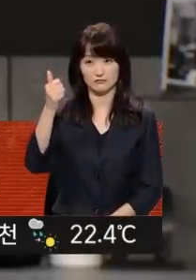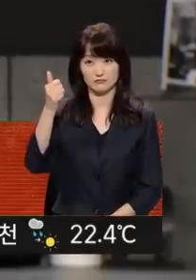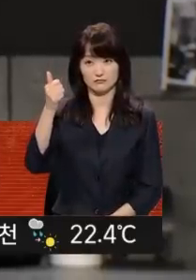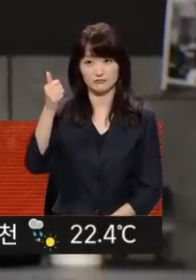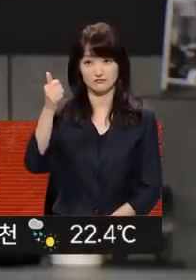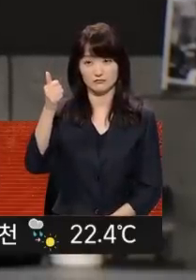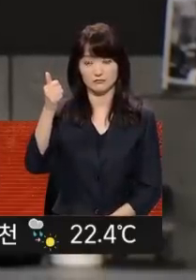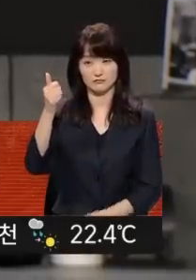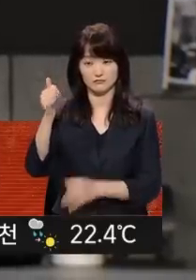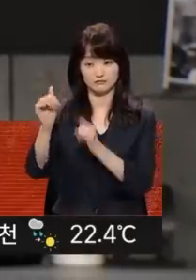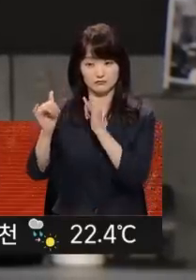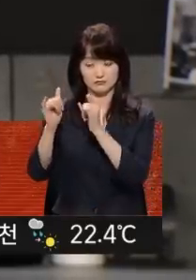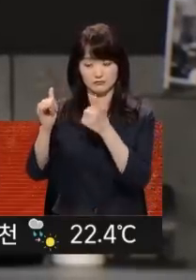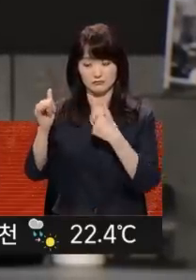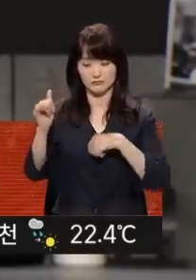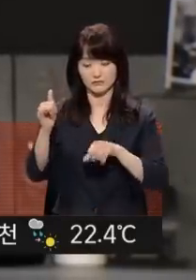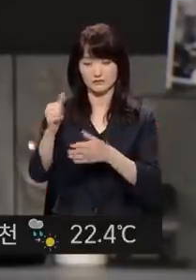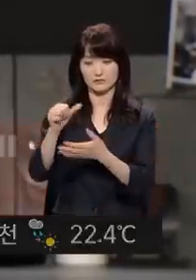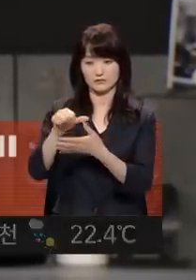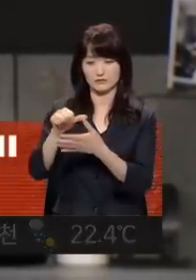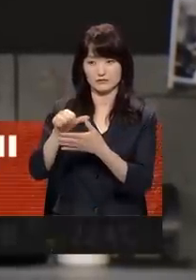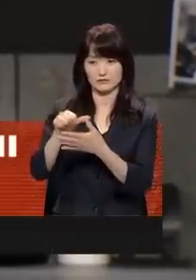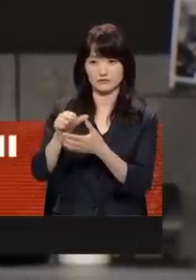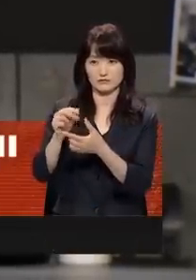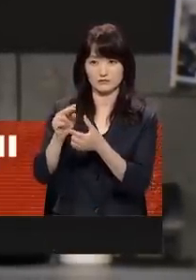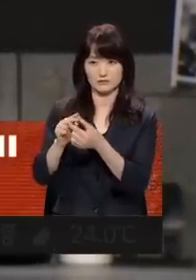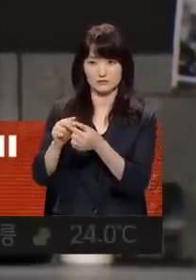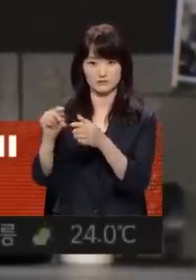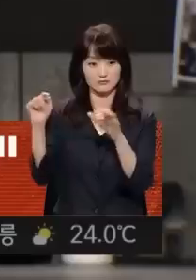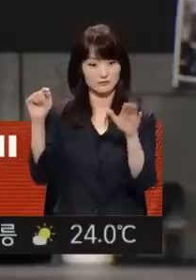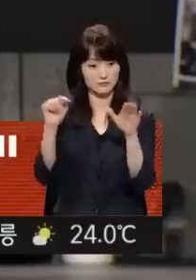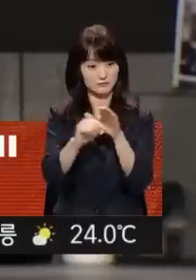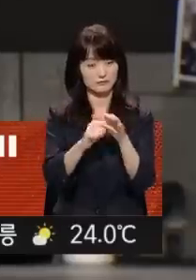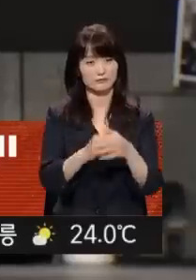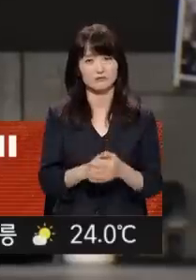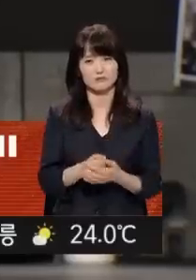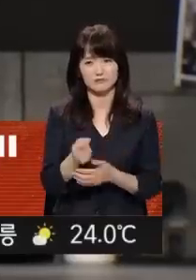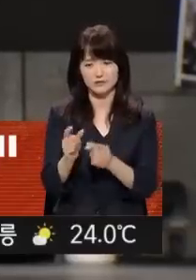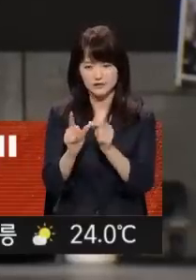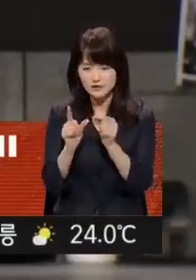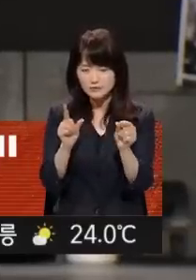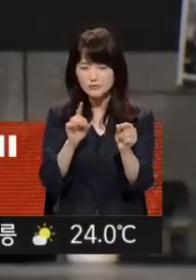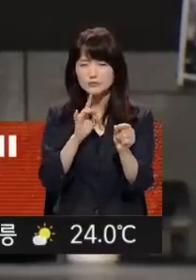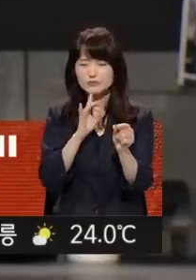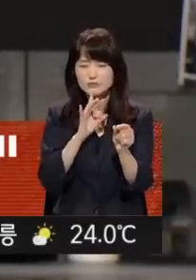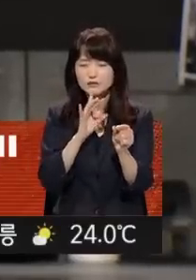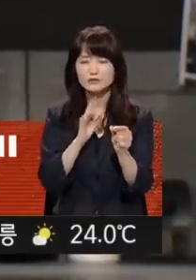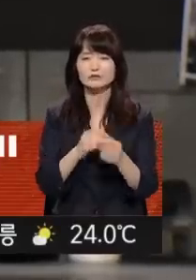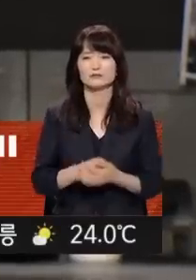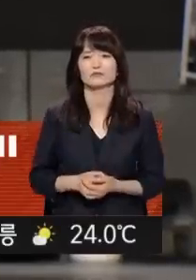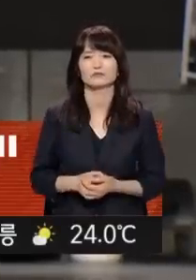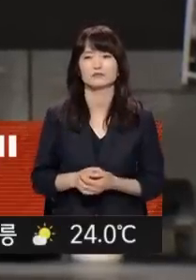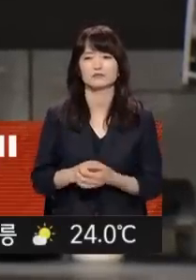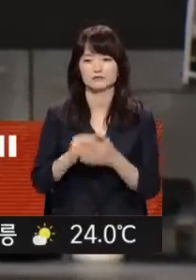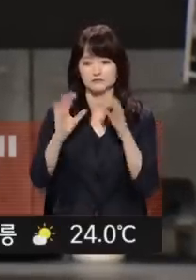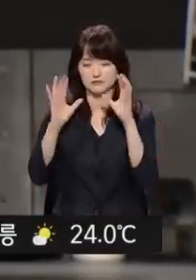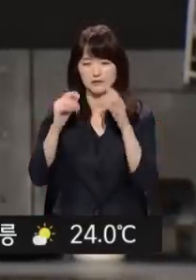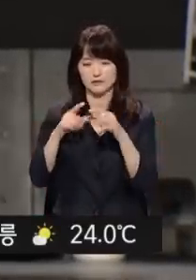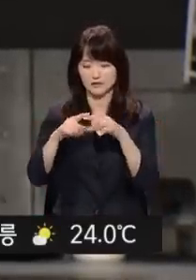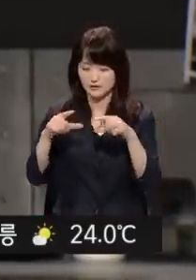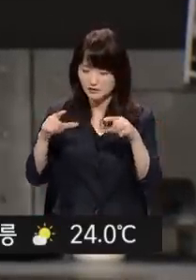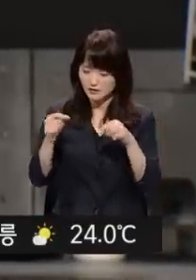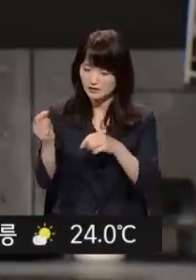왔어요 첫째 애하고 같이 왔답니다 그러면서이 아버지는 아마 조금 몇 개만 있는 줄 알았던 겁니다 아이가 갖고 있었던 딱지 몇 개 카드 몇 개